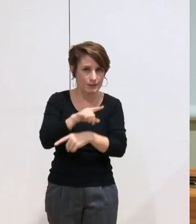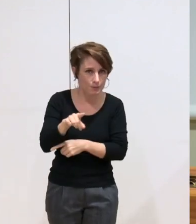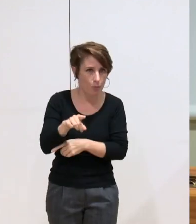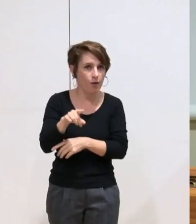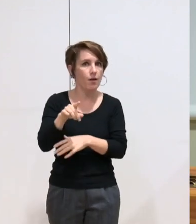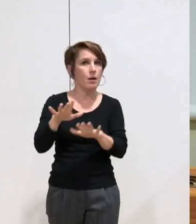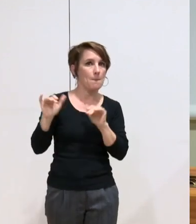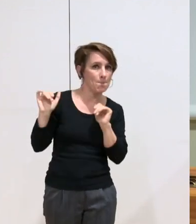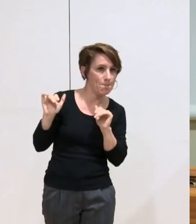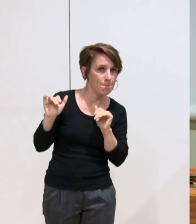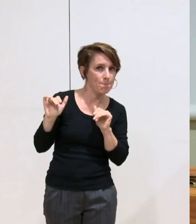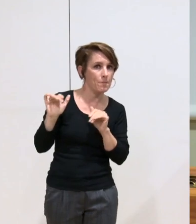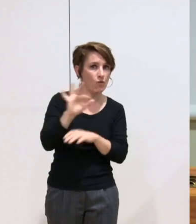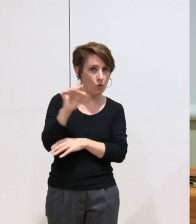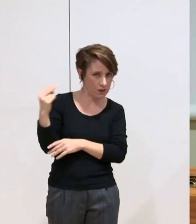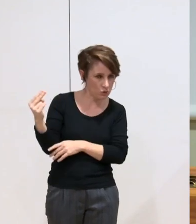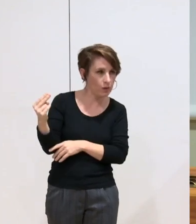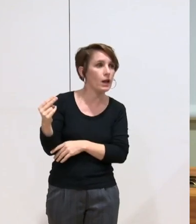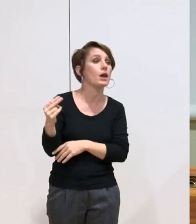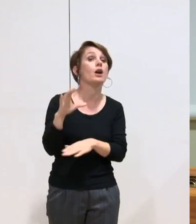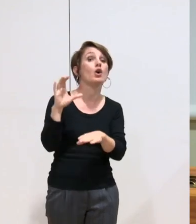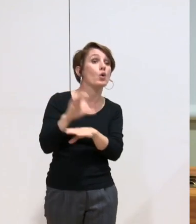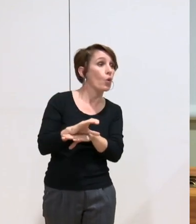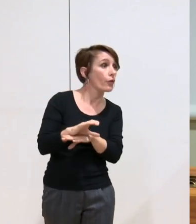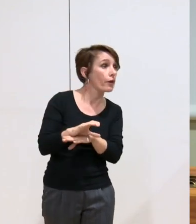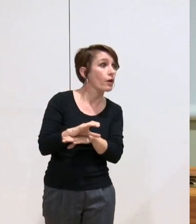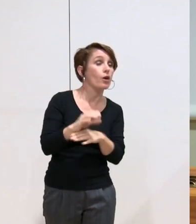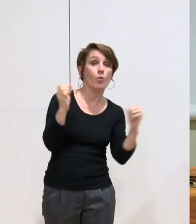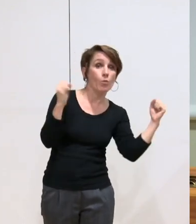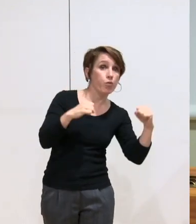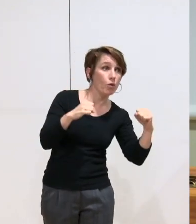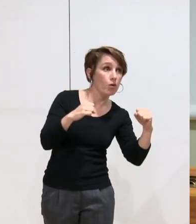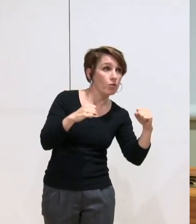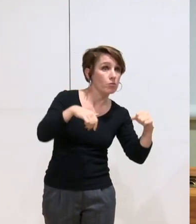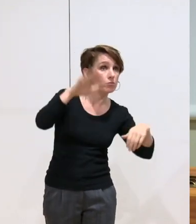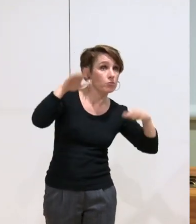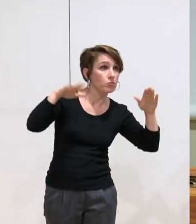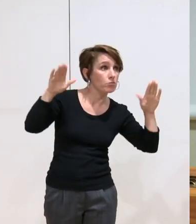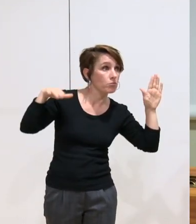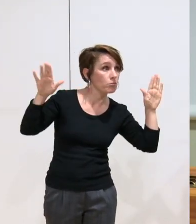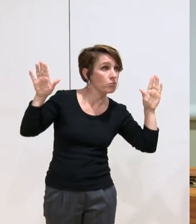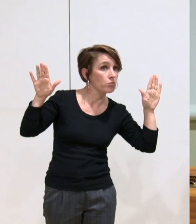s'abstient ? Le Front National, qui est contre ? Qui est pour ?